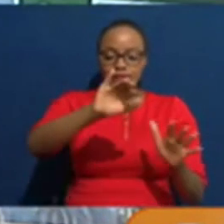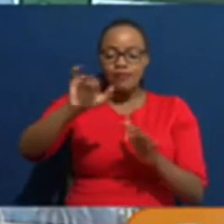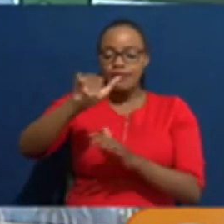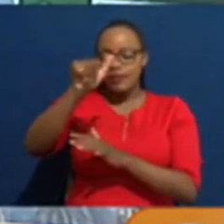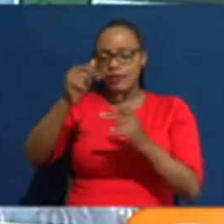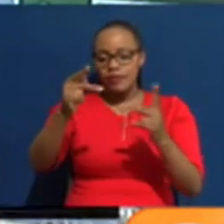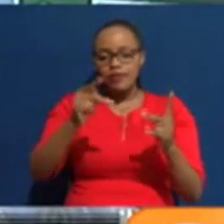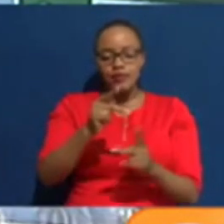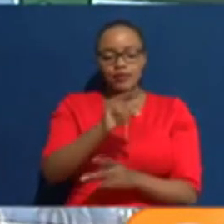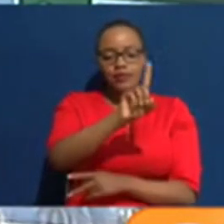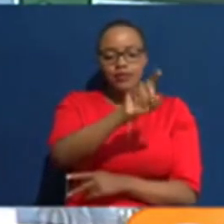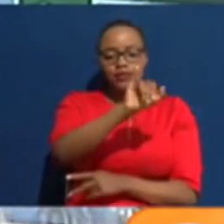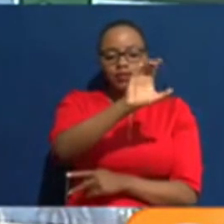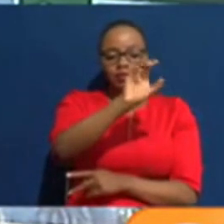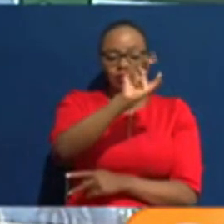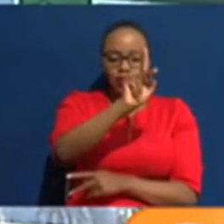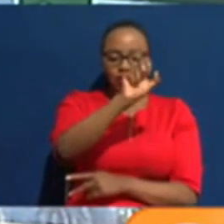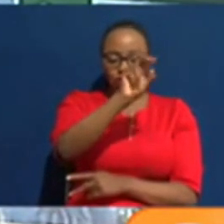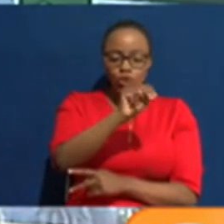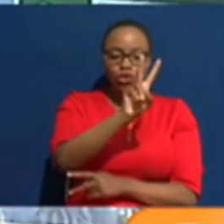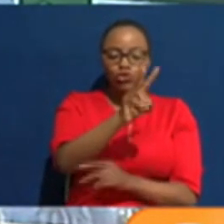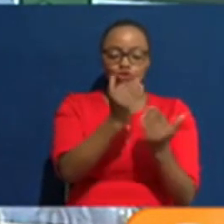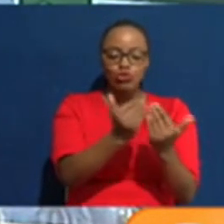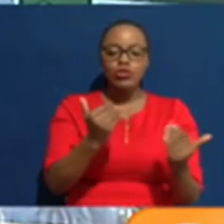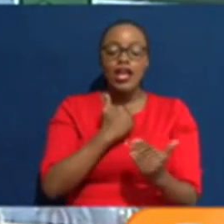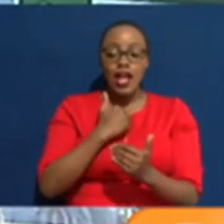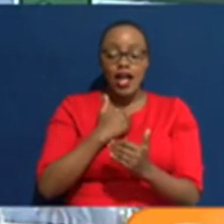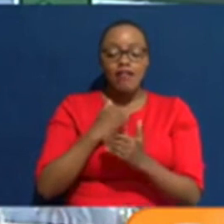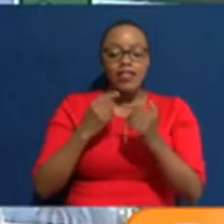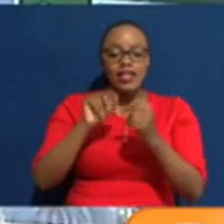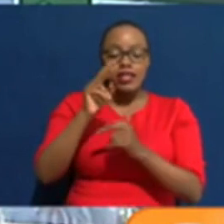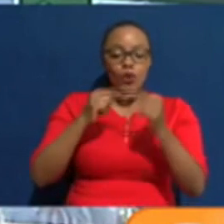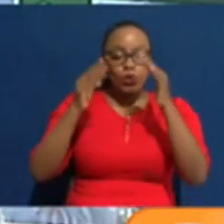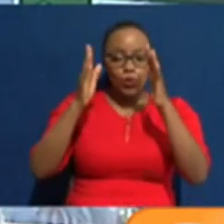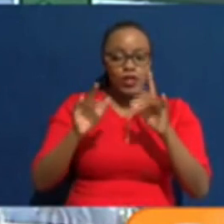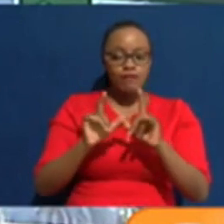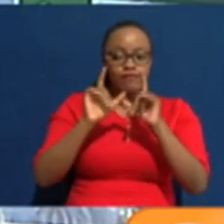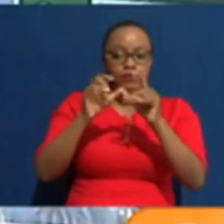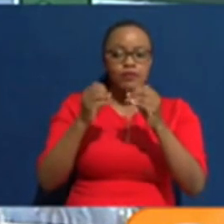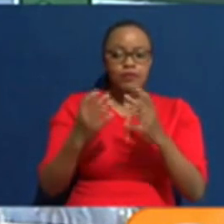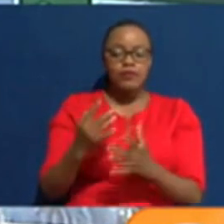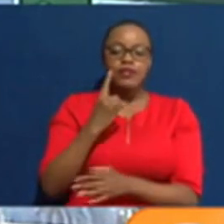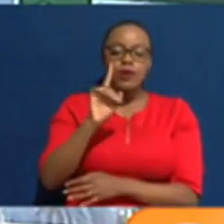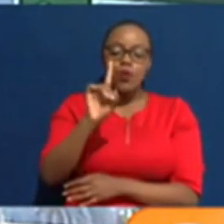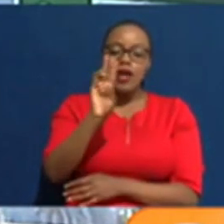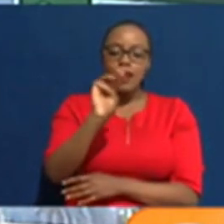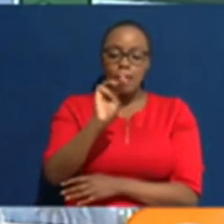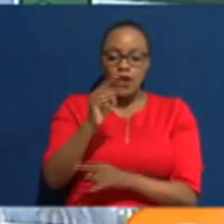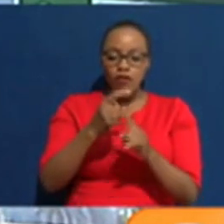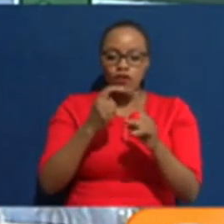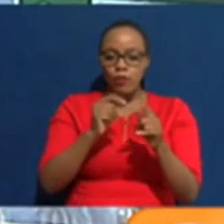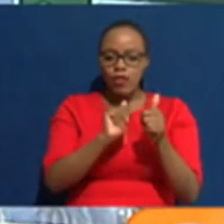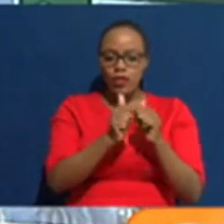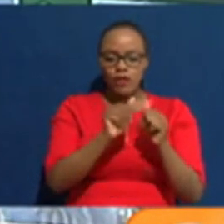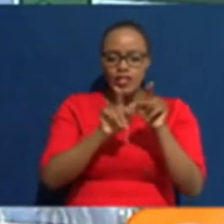Na kwingineko, Dickson Wandera ambaye ni baba watoto wawili ndiye mshindi wa pili wa zawadi ya shilingi milioni moja kutoka kwa